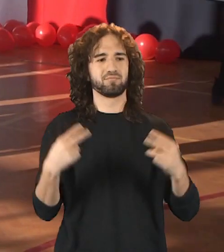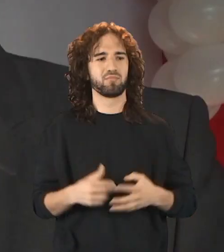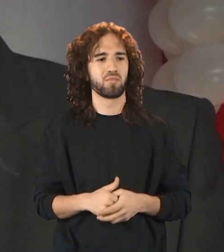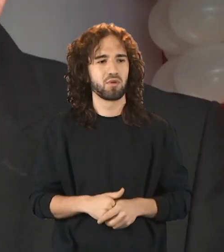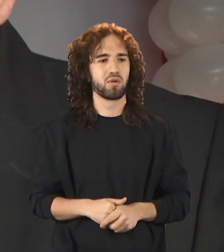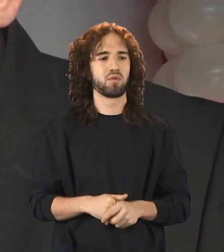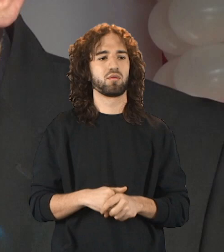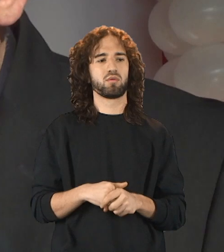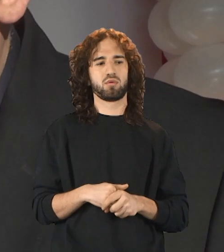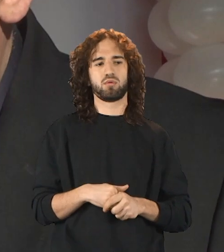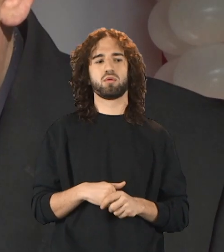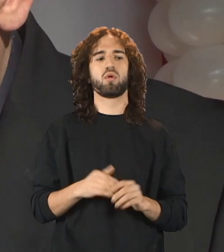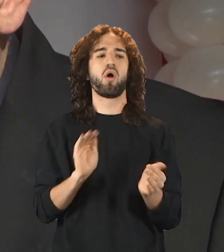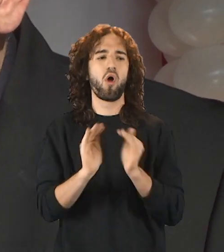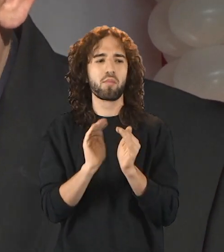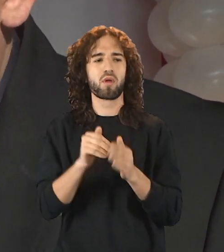placówki